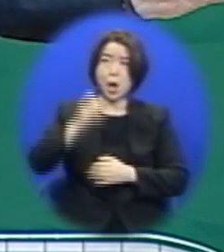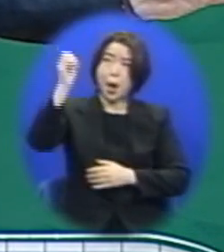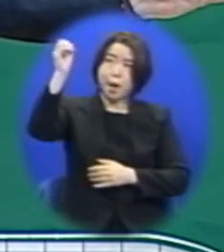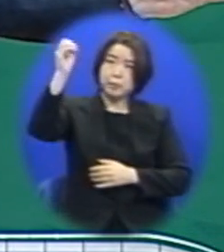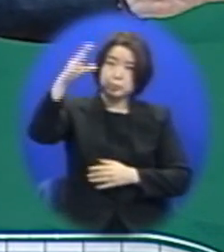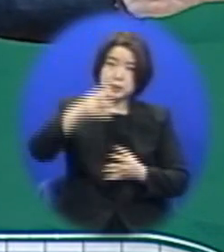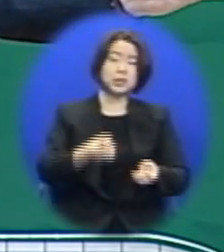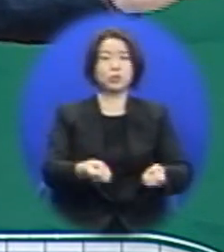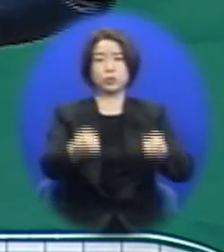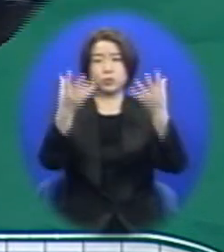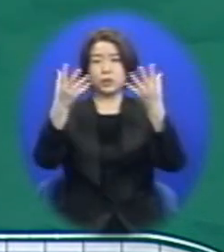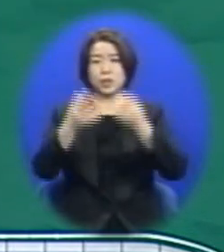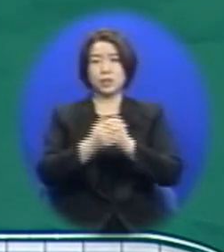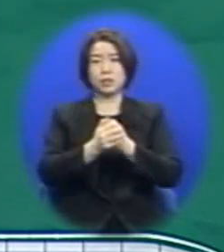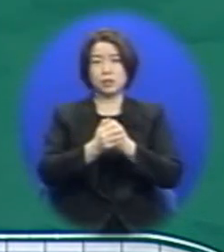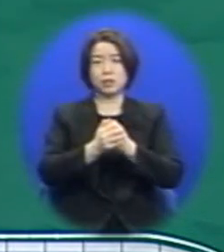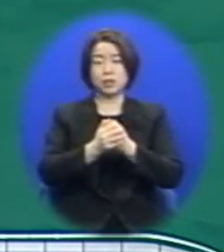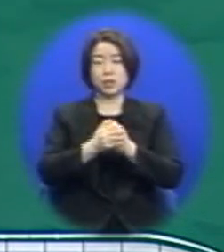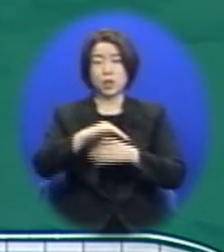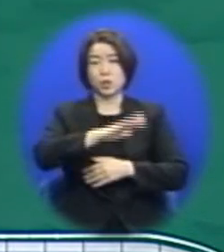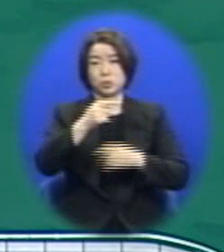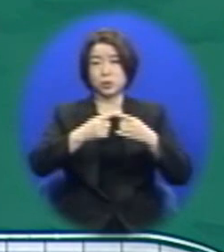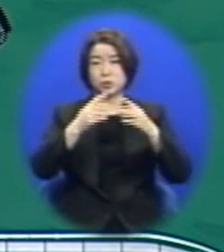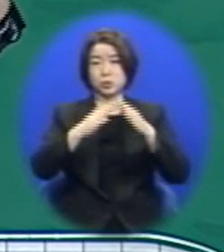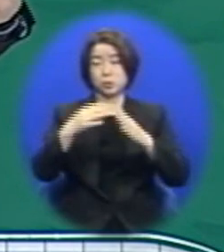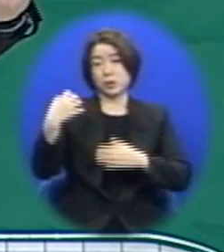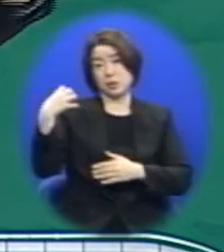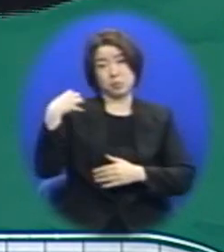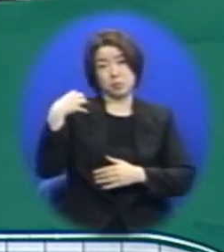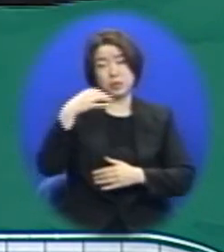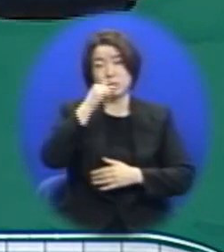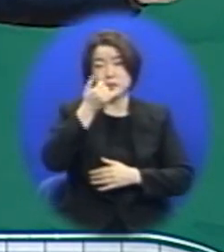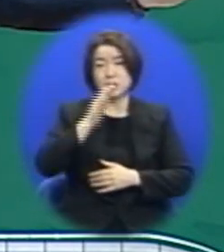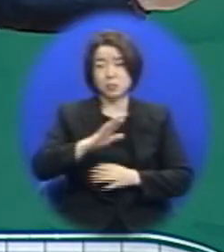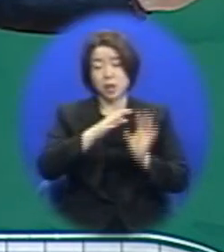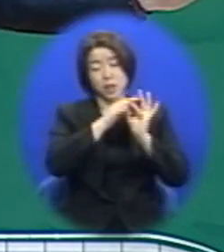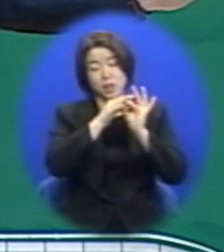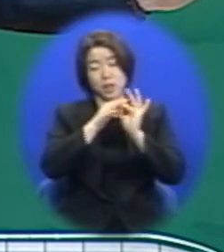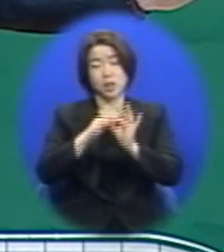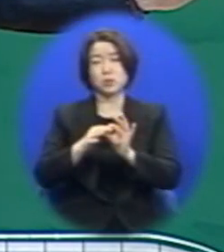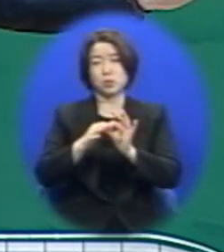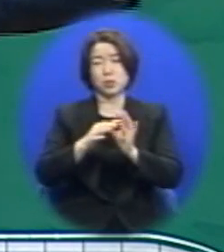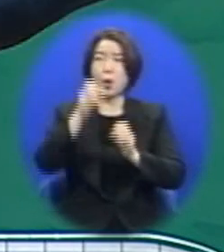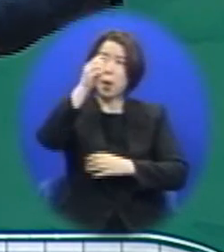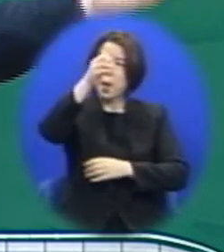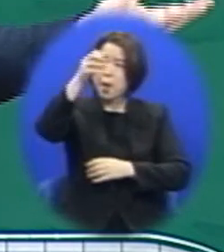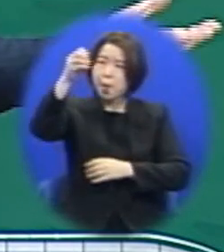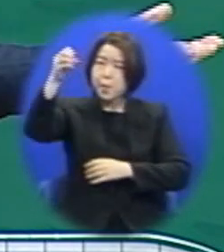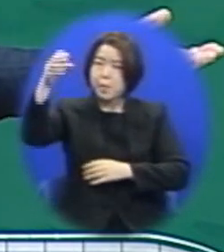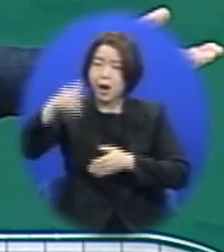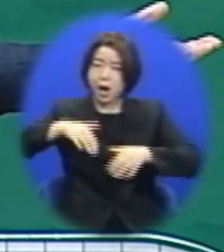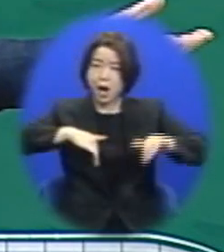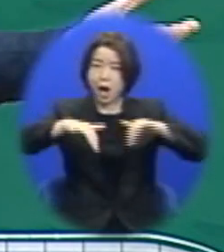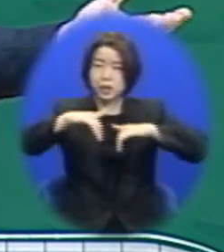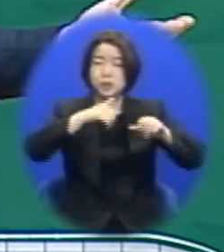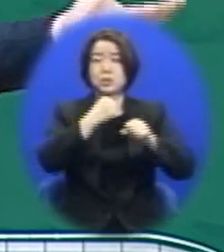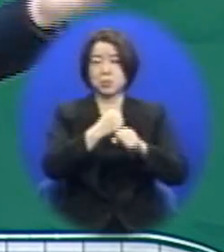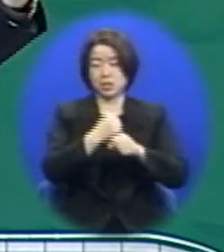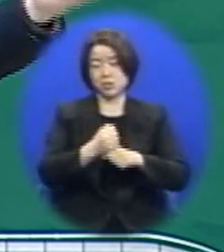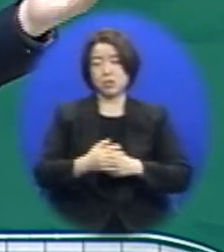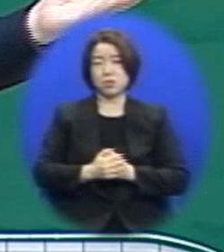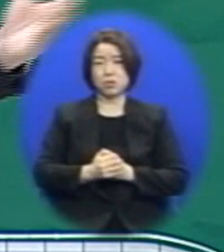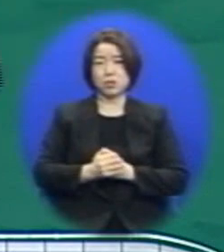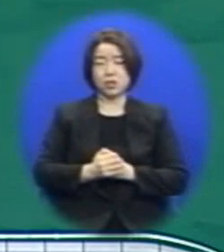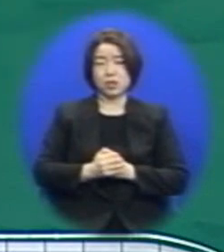비축제를 조금 우리 교회 재정으로 부담스러워도 계속 하는 이유예요. 세상 사람들에게도 성탄의